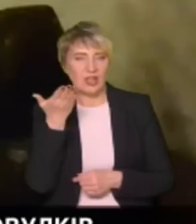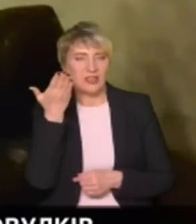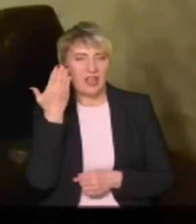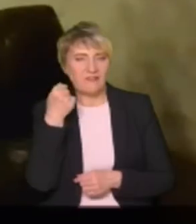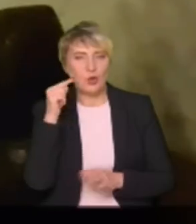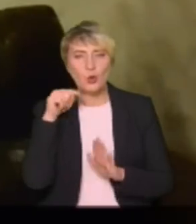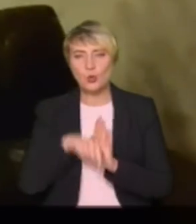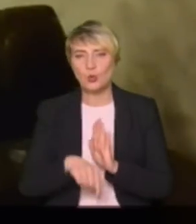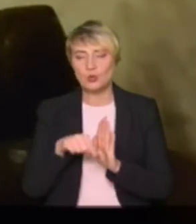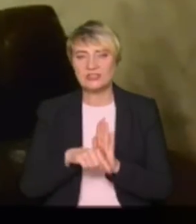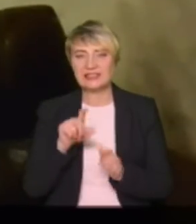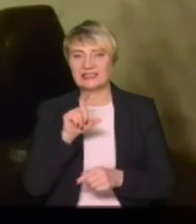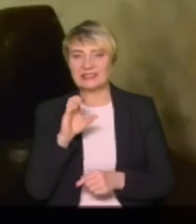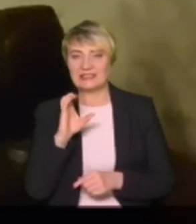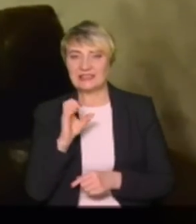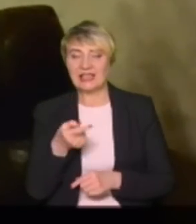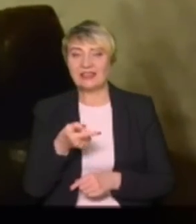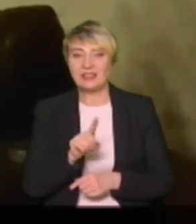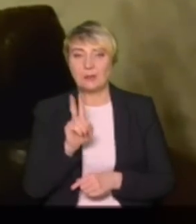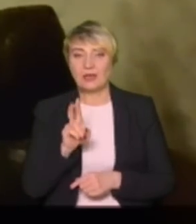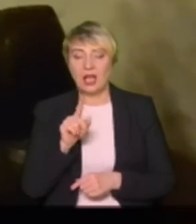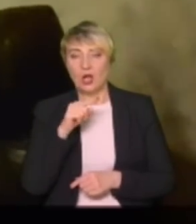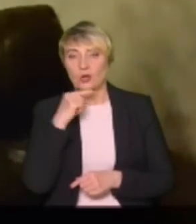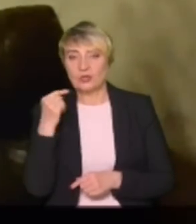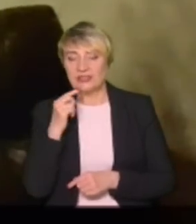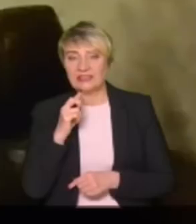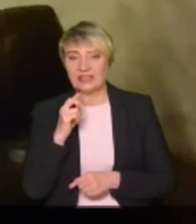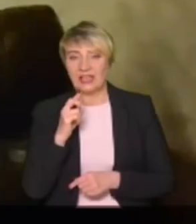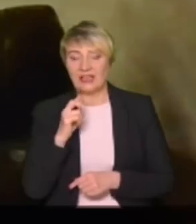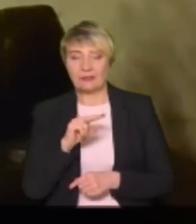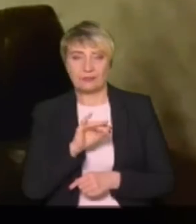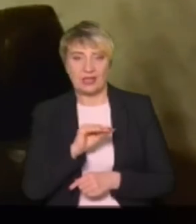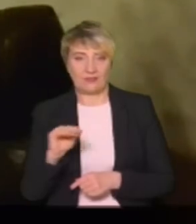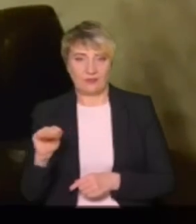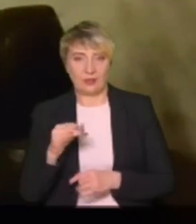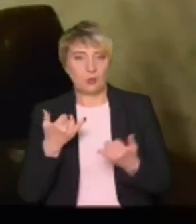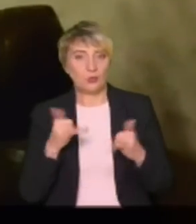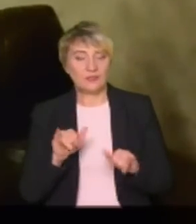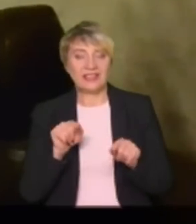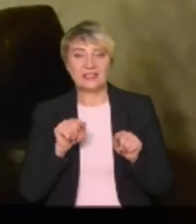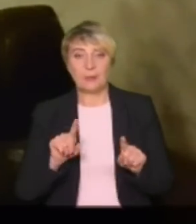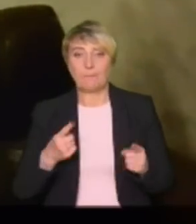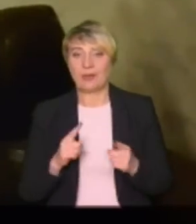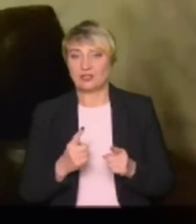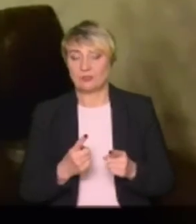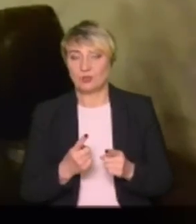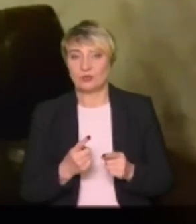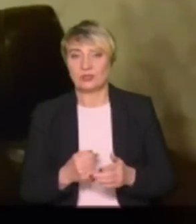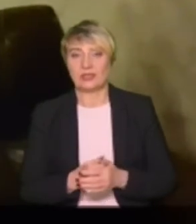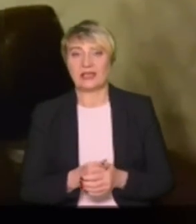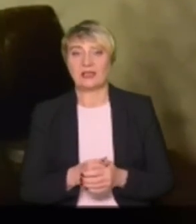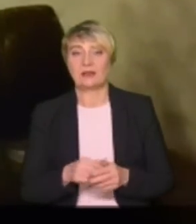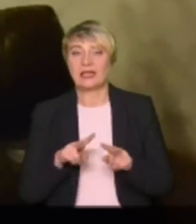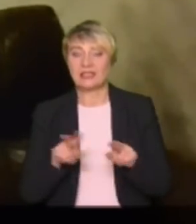с тем, как Российские Федерации удивляются тем, что вот почему те же